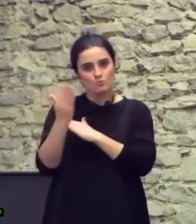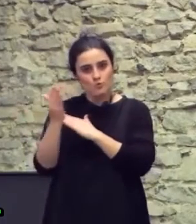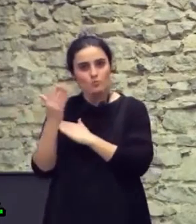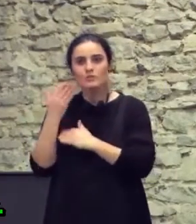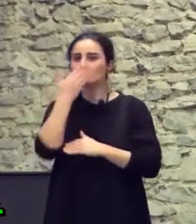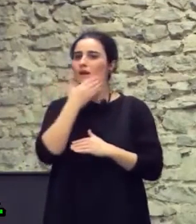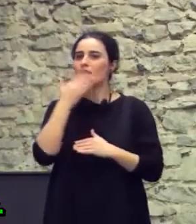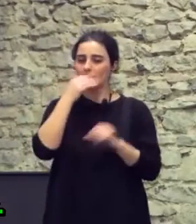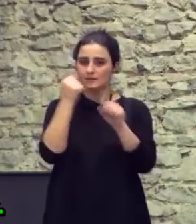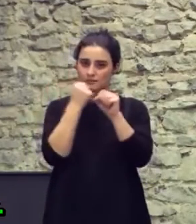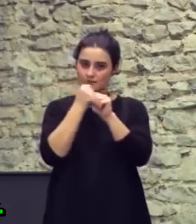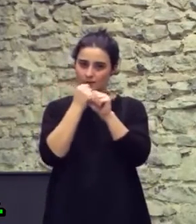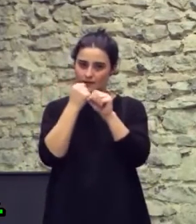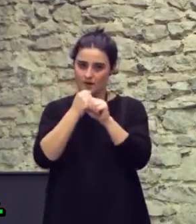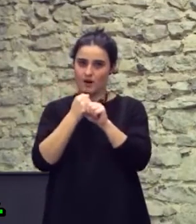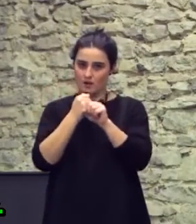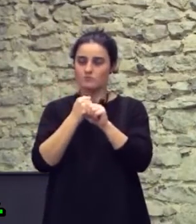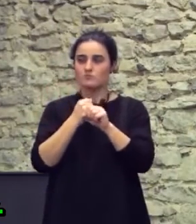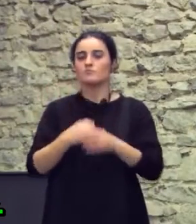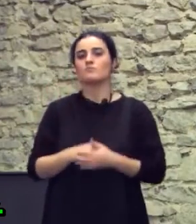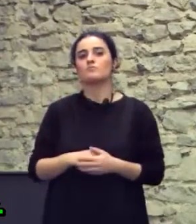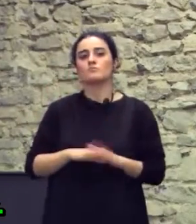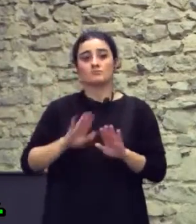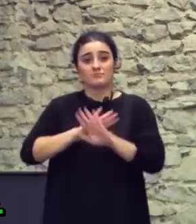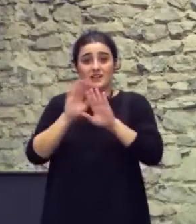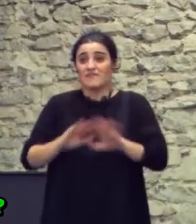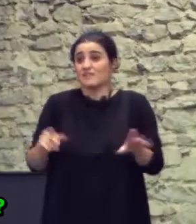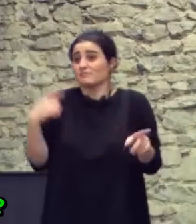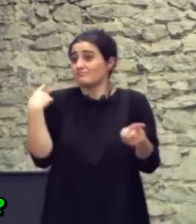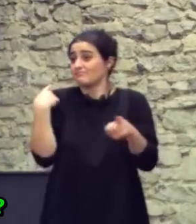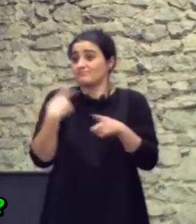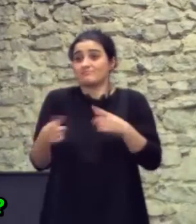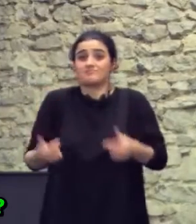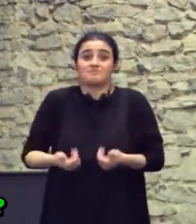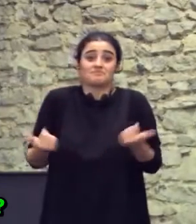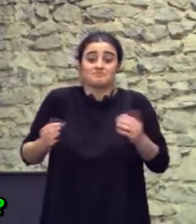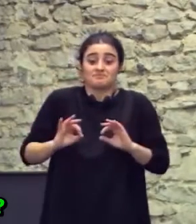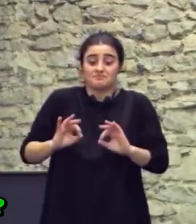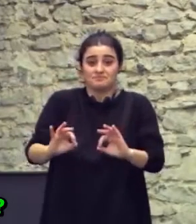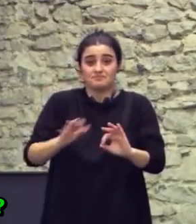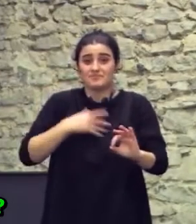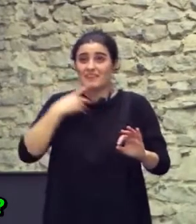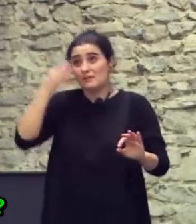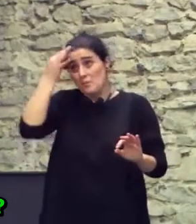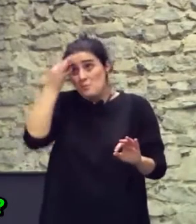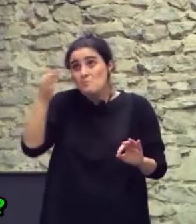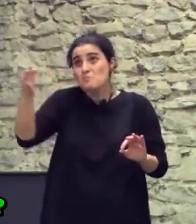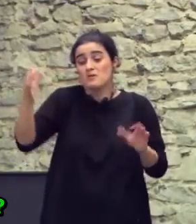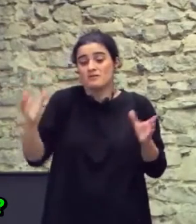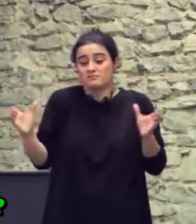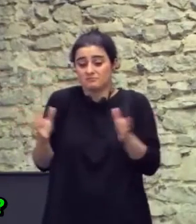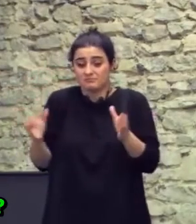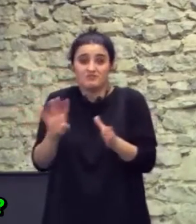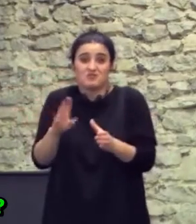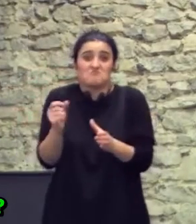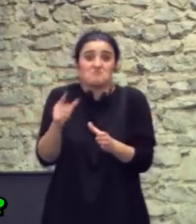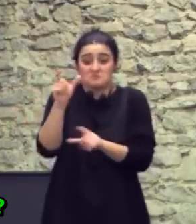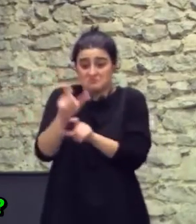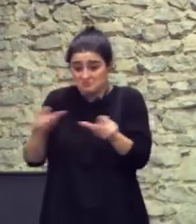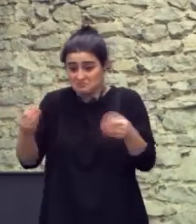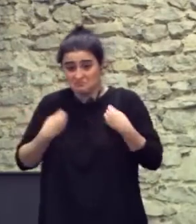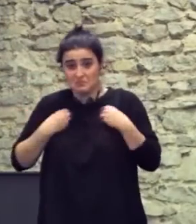eskoletan lantzeko. Baina, bueno, azkenean bizitzaren gauzak, ba, 4.000 biztanleko herri batetik norberak zer egin dezake, ba,